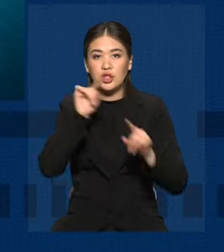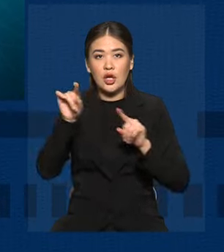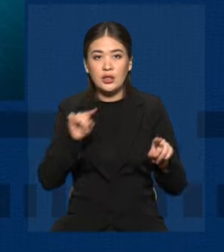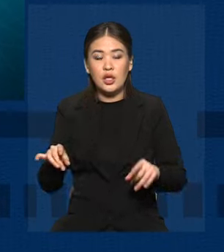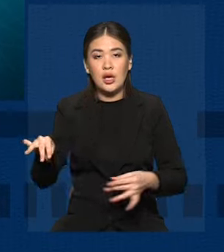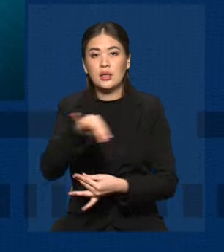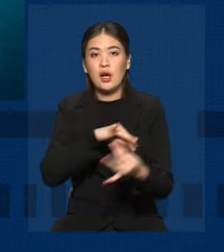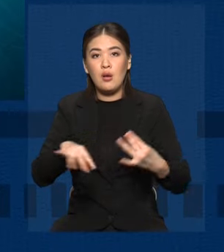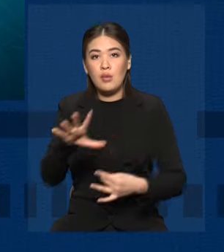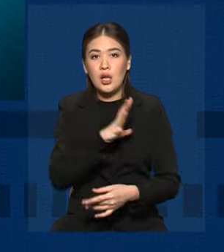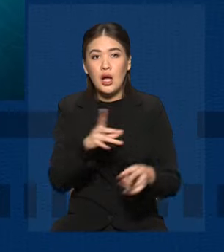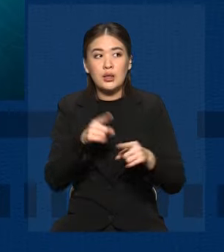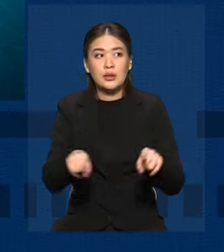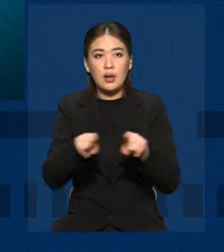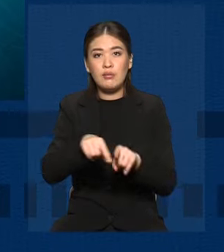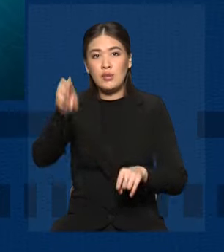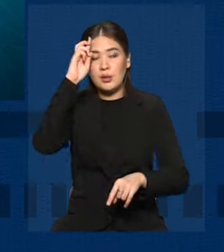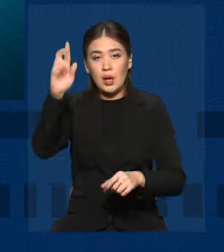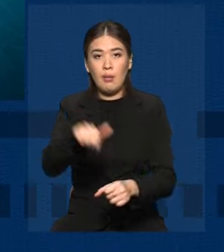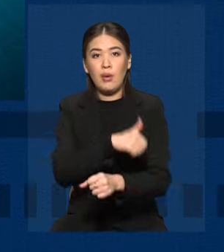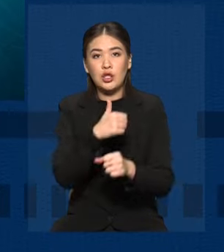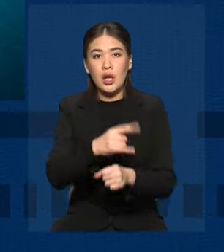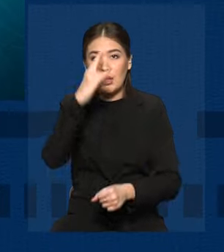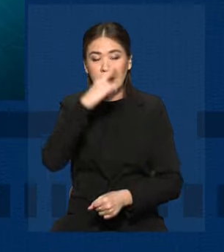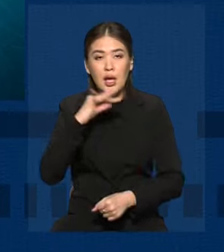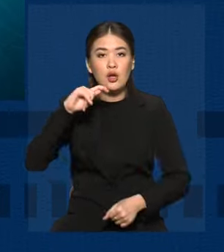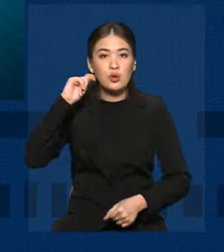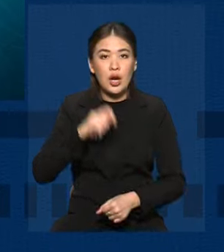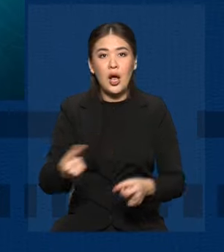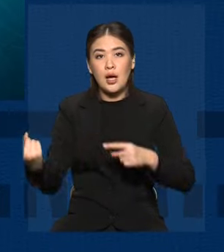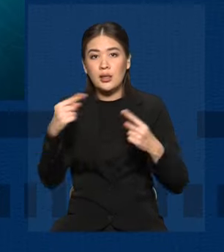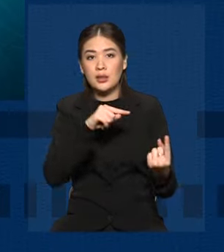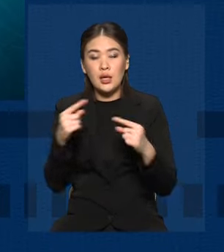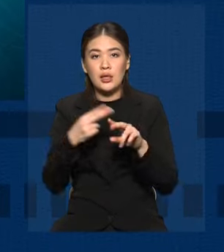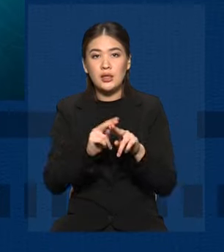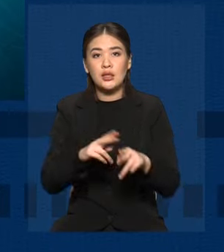берді. Сонымен қатар мемлекеттер басшылары Қазақстан мен Украина арасындағы